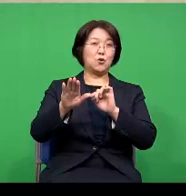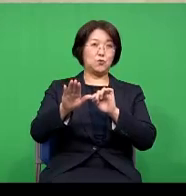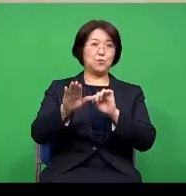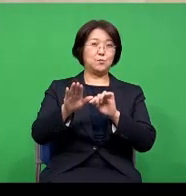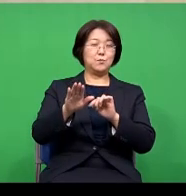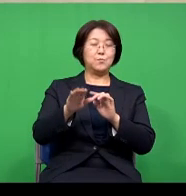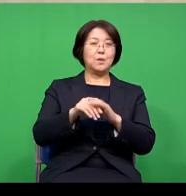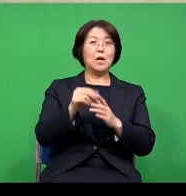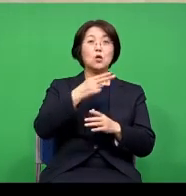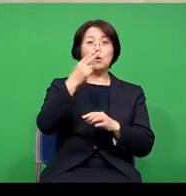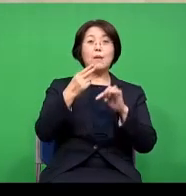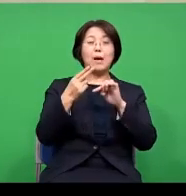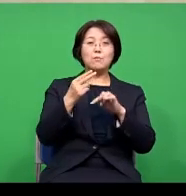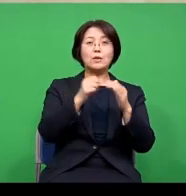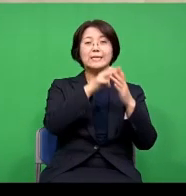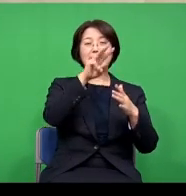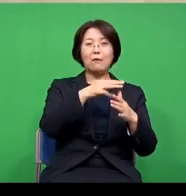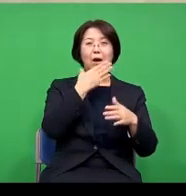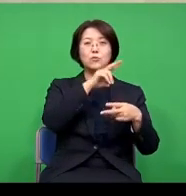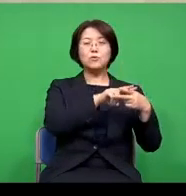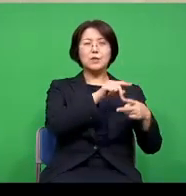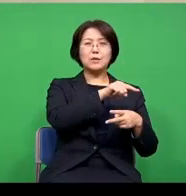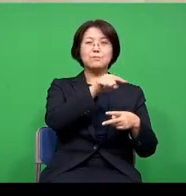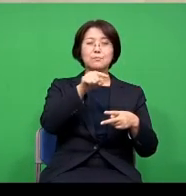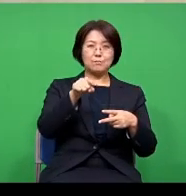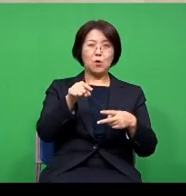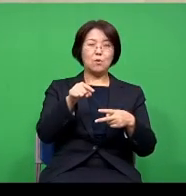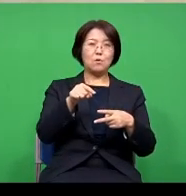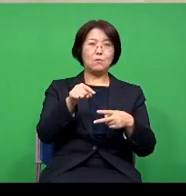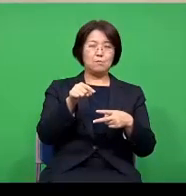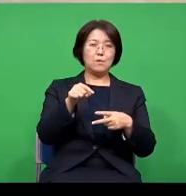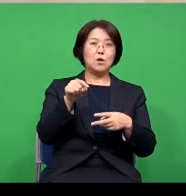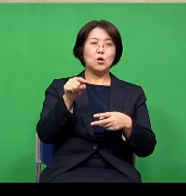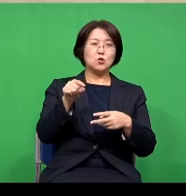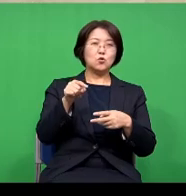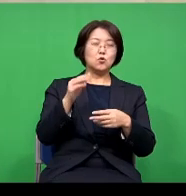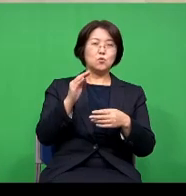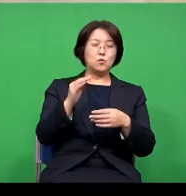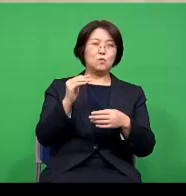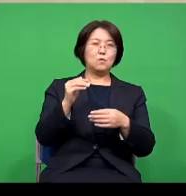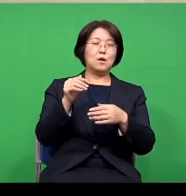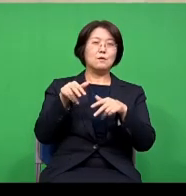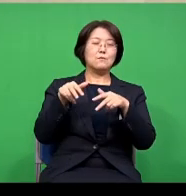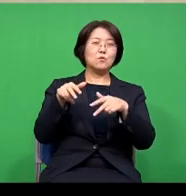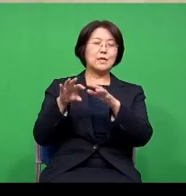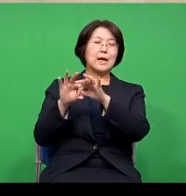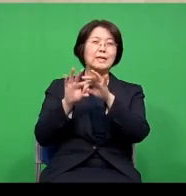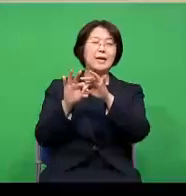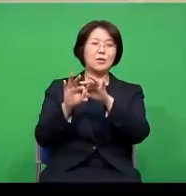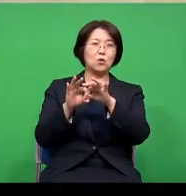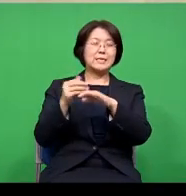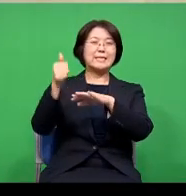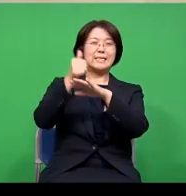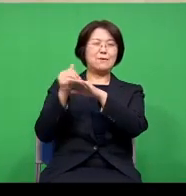で、その富山も石川も福井も、その官僚出身の知事を長持ちさせすぎるところがあ